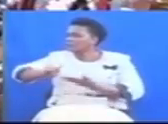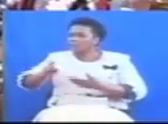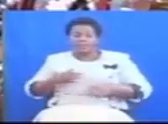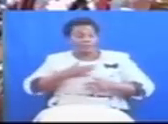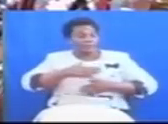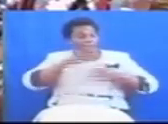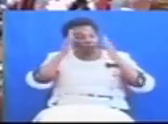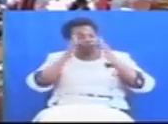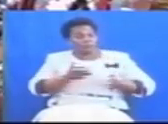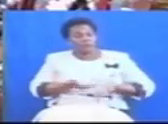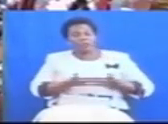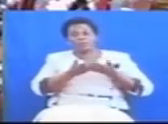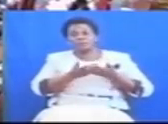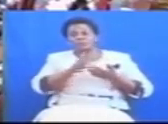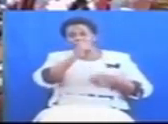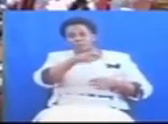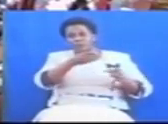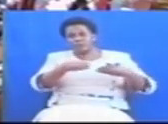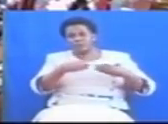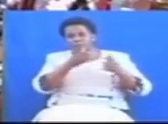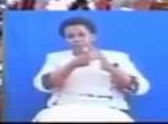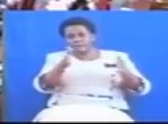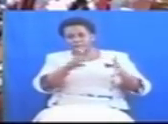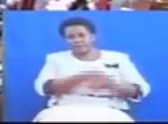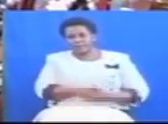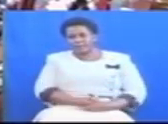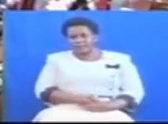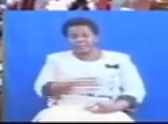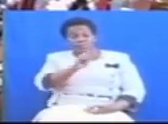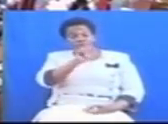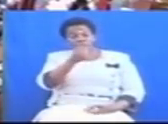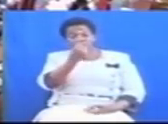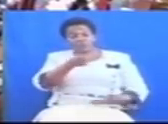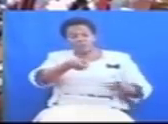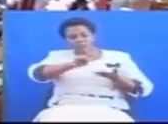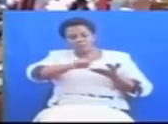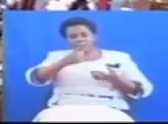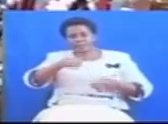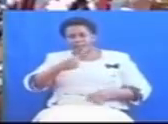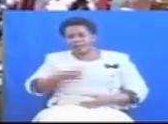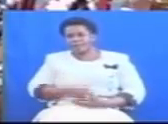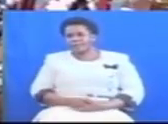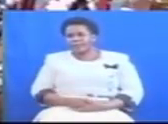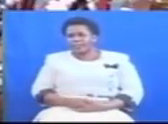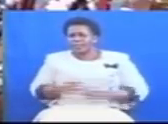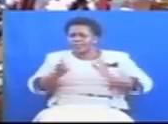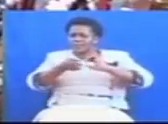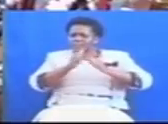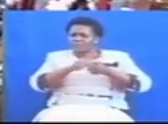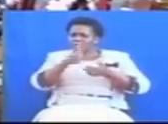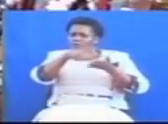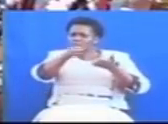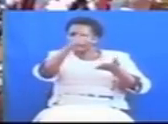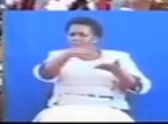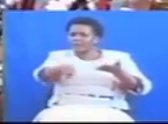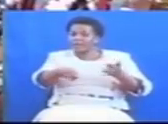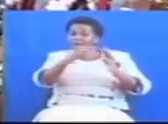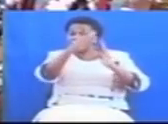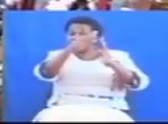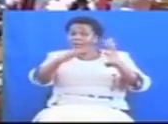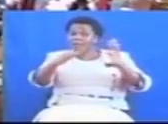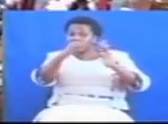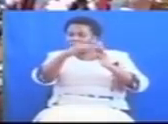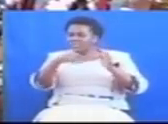Nakushukuru sana mheshimiwa naibu spika kwa kunipatia nafasi hizo swali dogo la nyongeza. Tatizo la fidia lililopo Babati linafanana kabisa